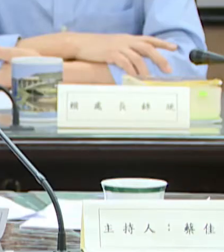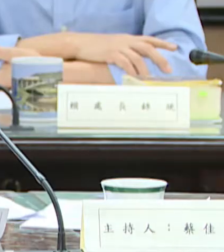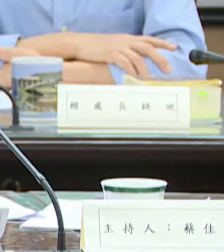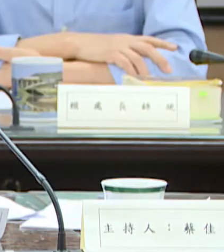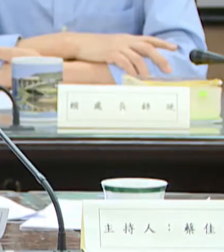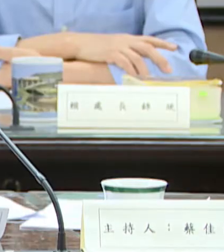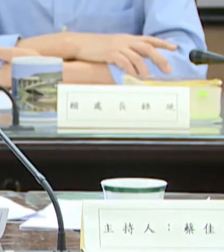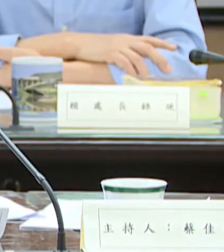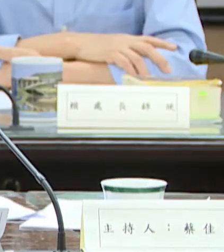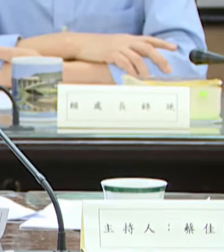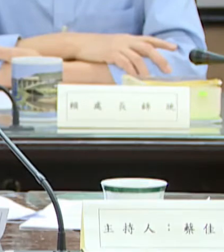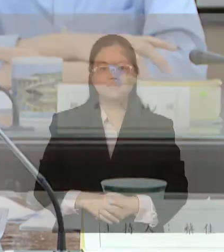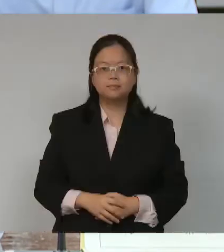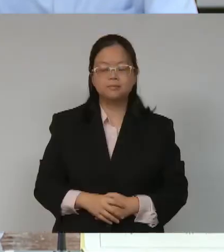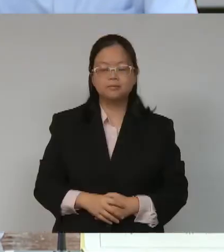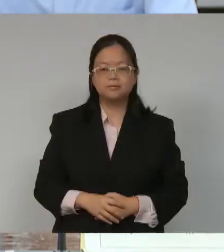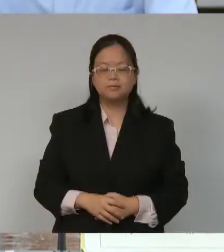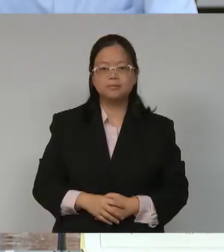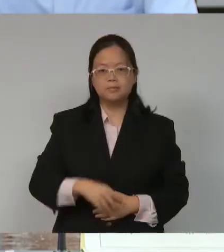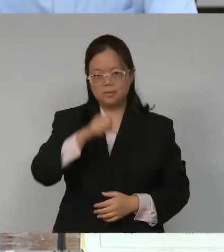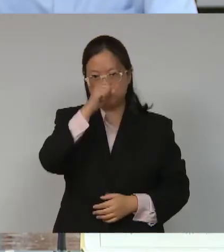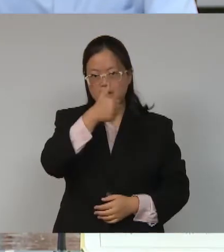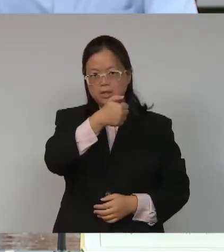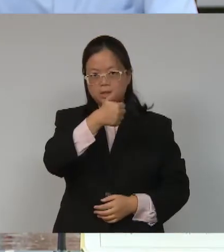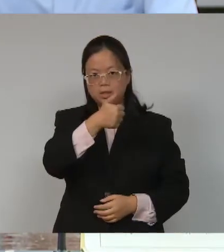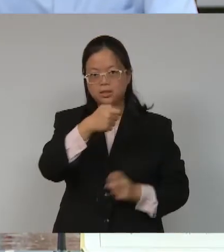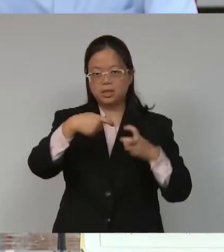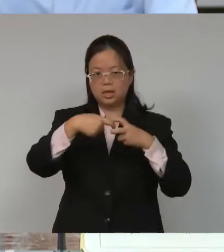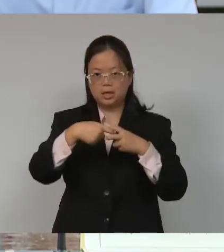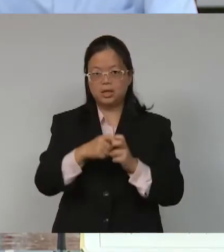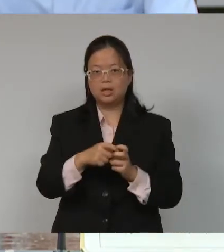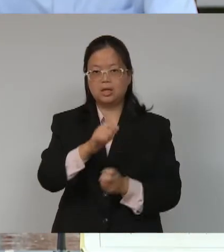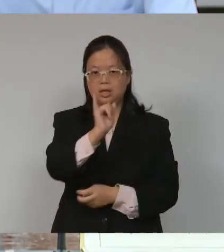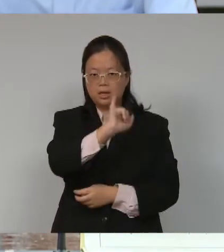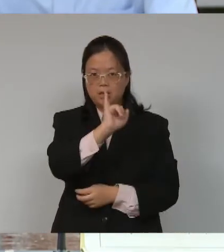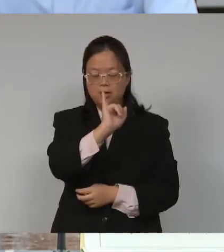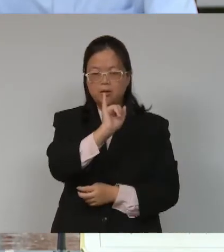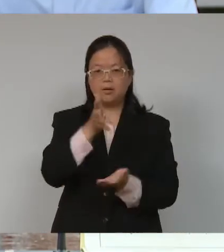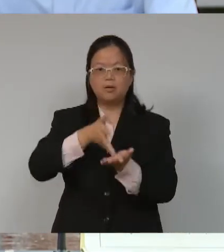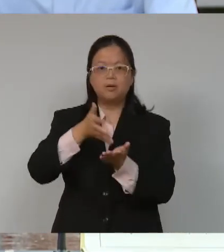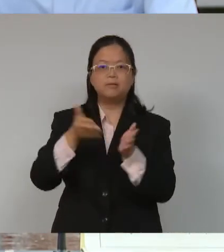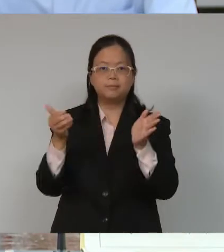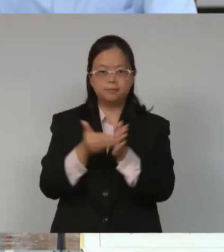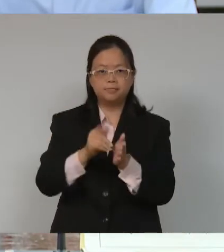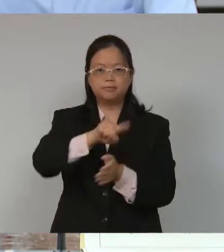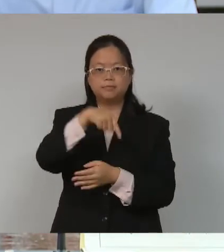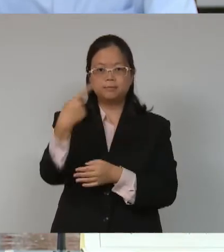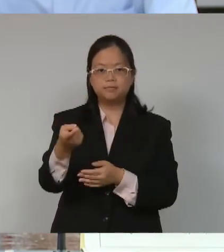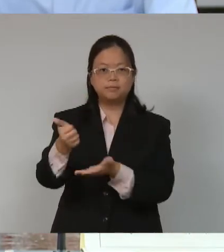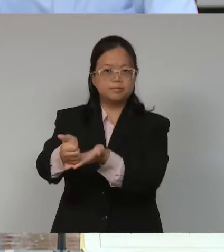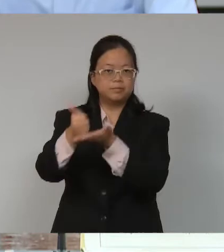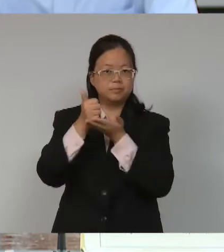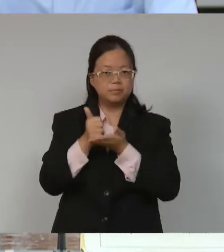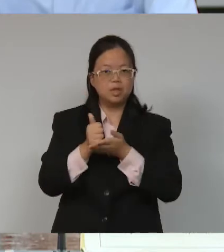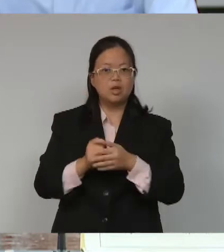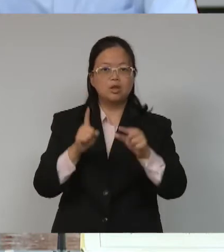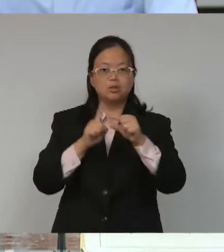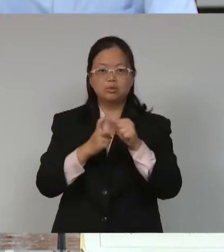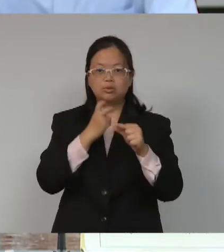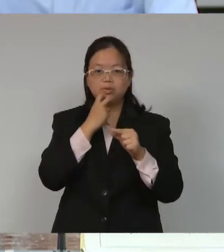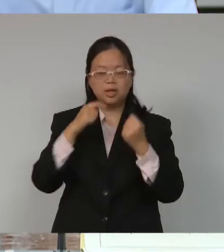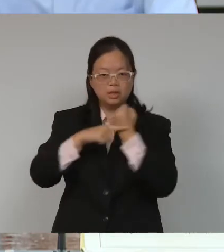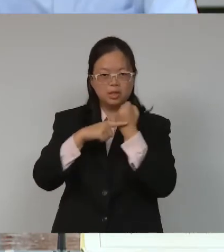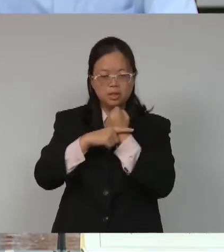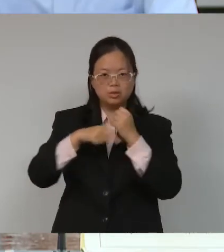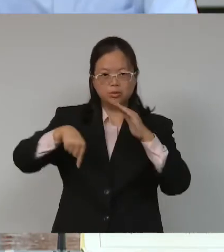好，谢谢李桂明委员哦。那我接下来我们请到中研院法律所的苏彦图副